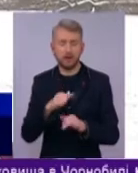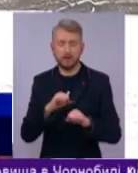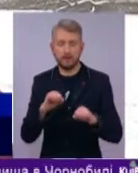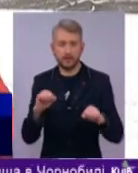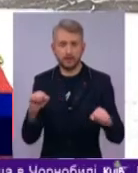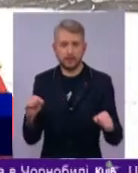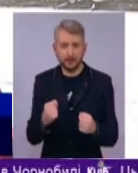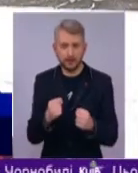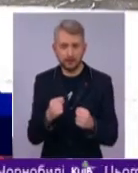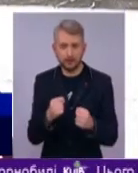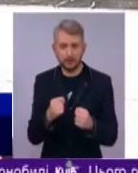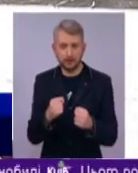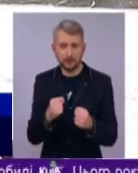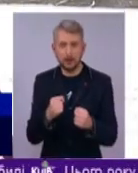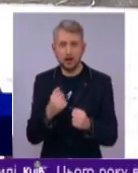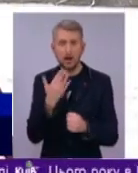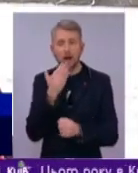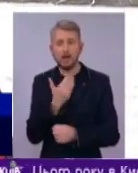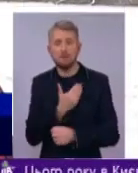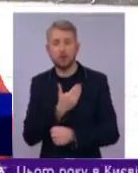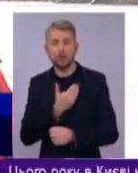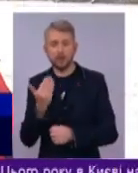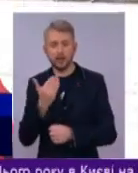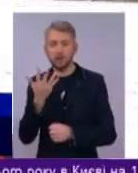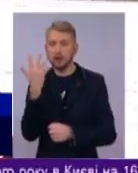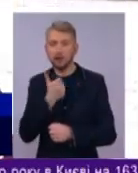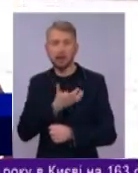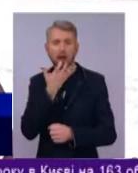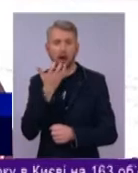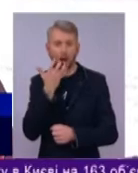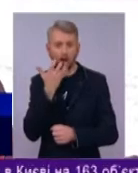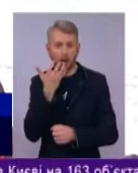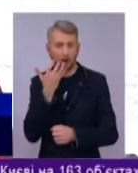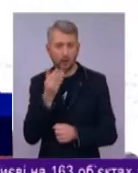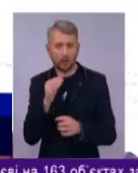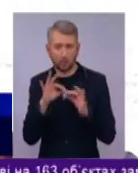заморозки. І останній, коли вже оттепелі, коли він вже підмитий, тонкий.